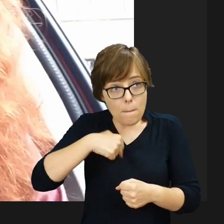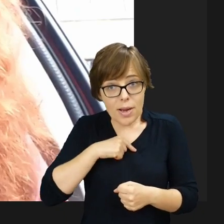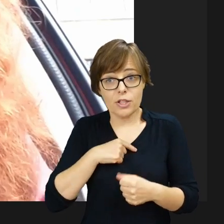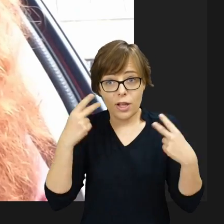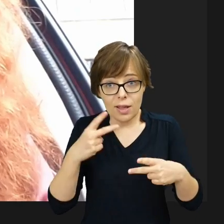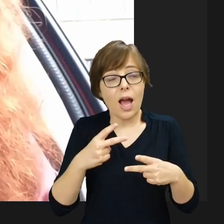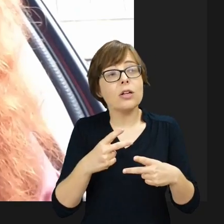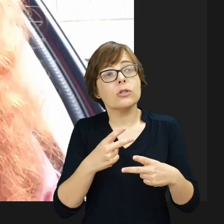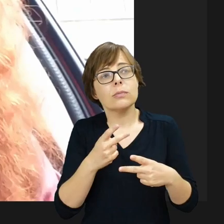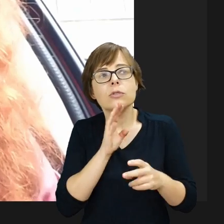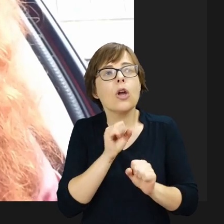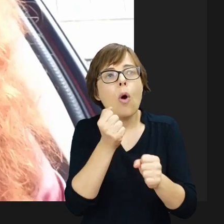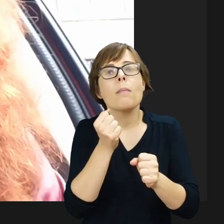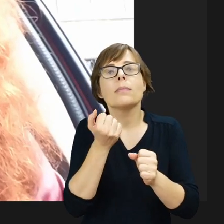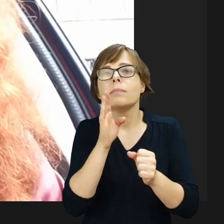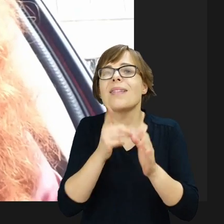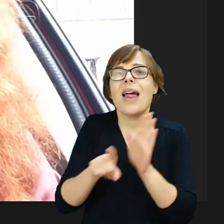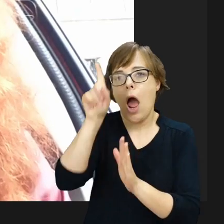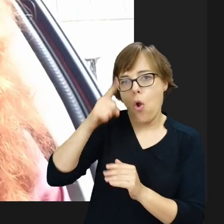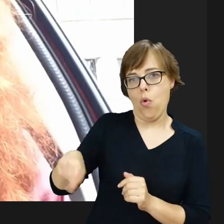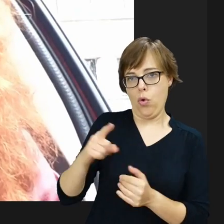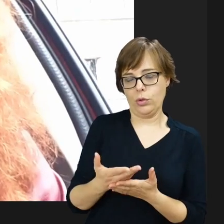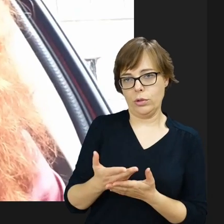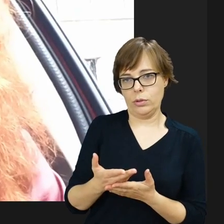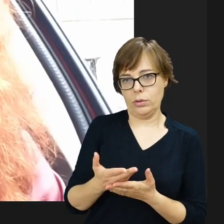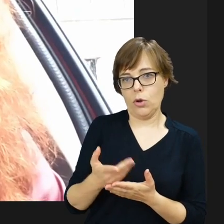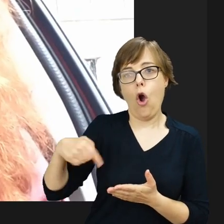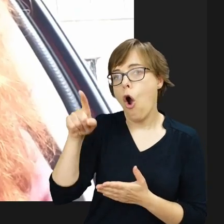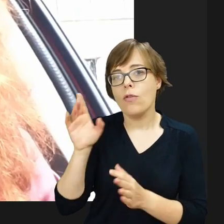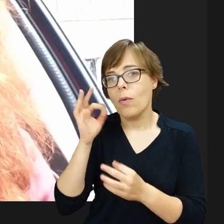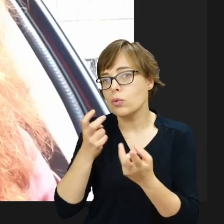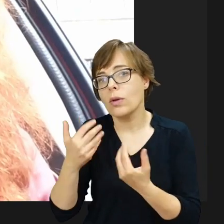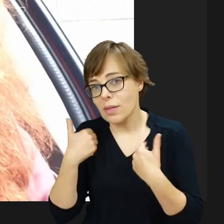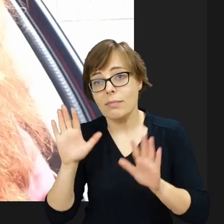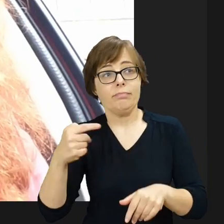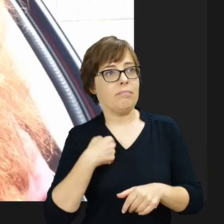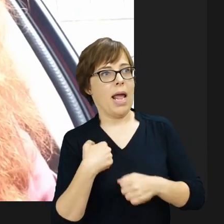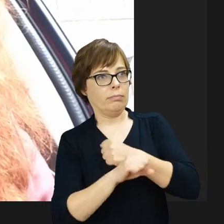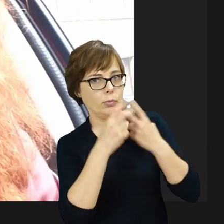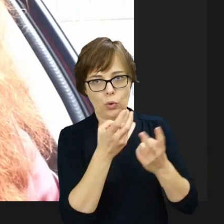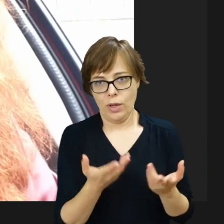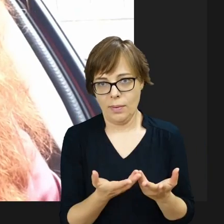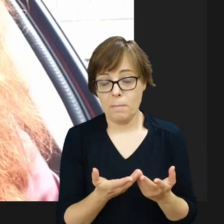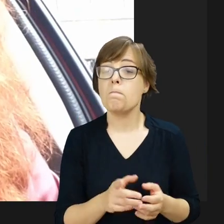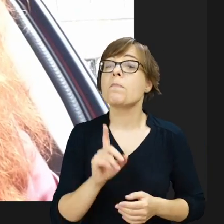dużych grup społecznych. No ale wydaje mi się, że należałoby jednak